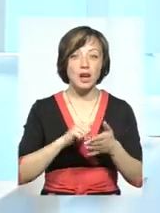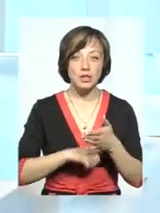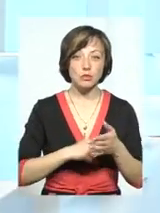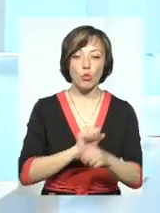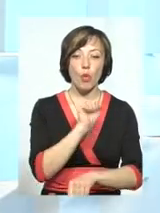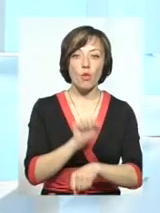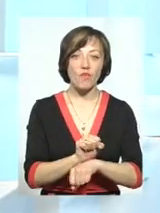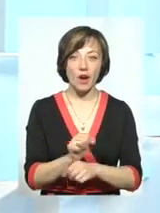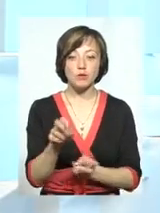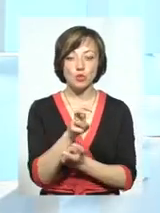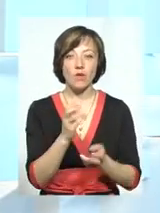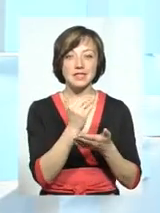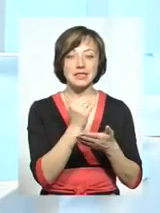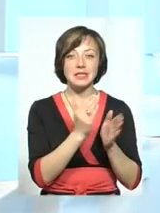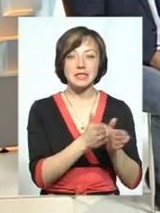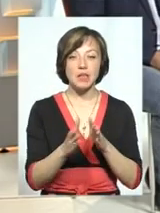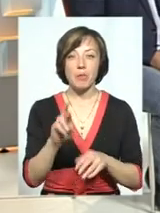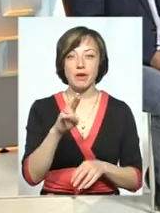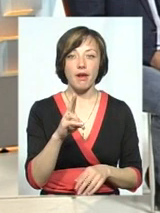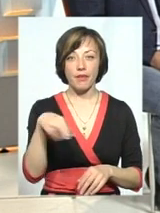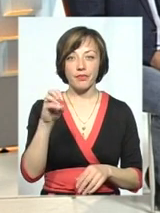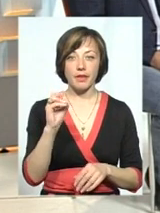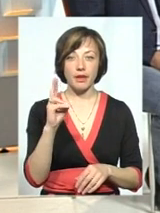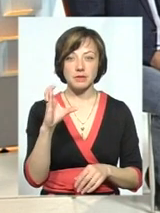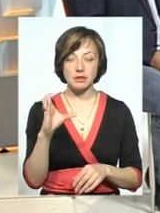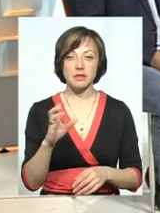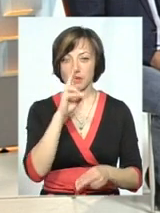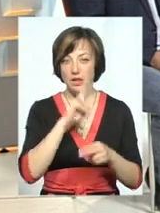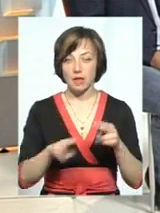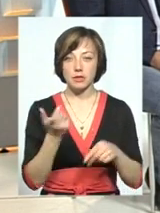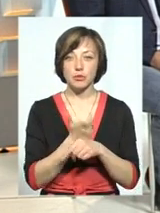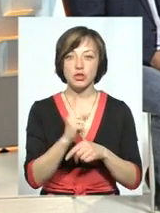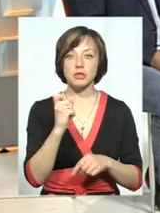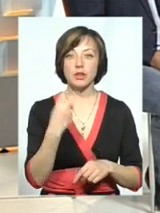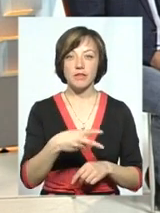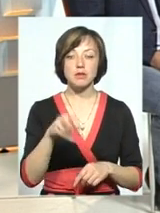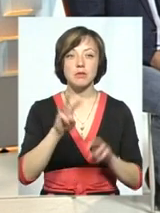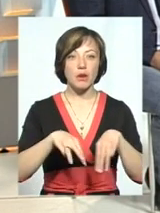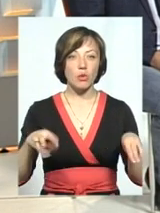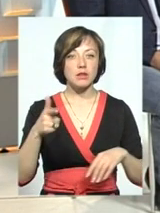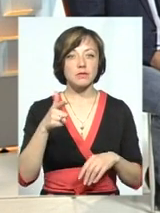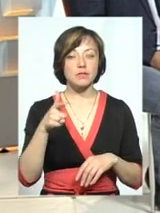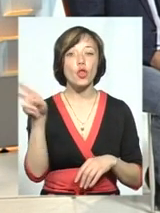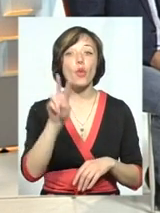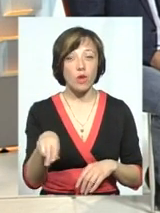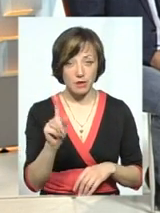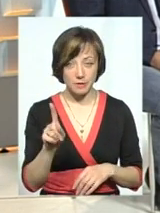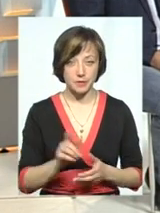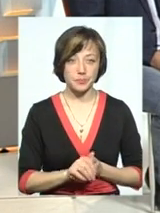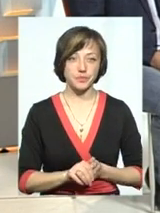пошукової системи Яндекс в Україні Яндекс втратить більше 120 мільйонів доларів. До речі, теж це от, ну,